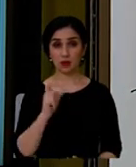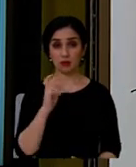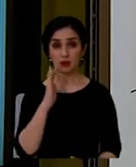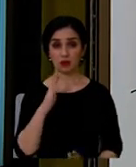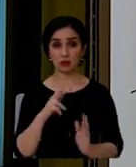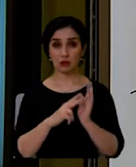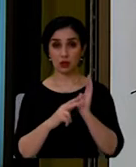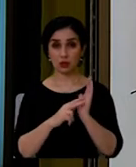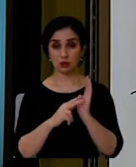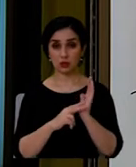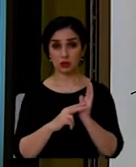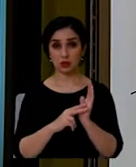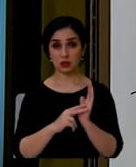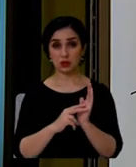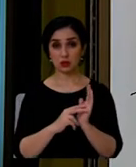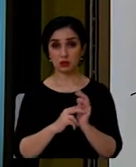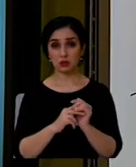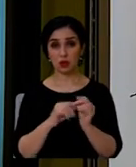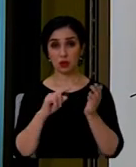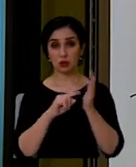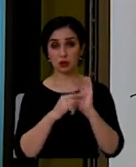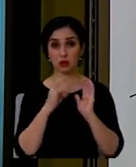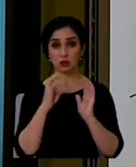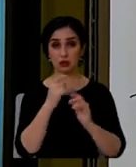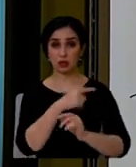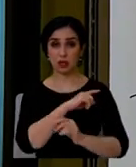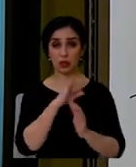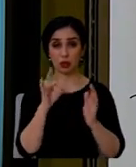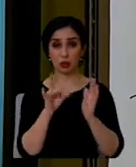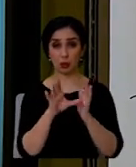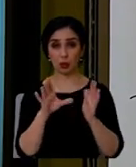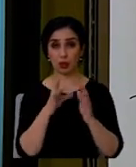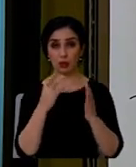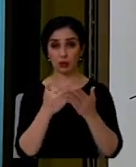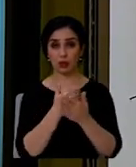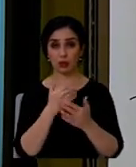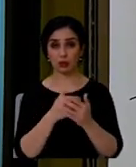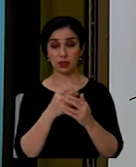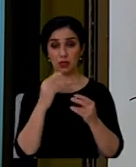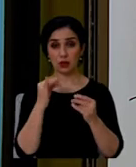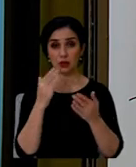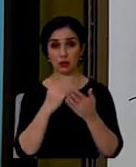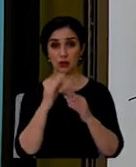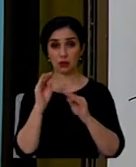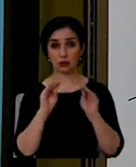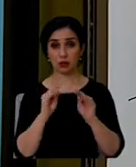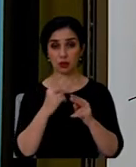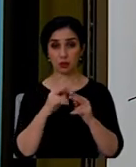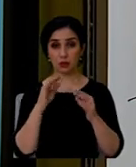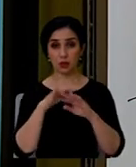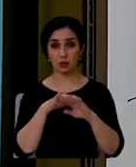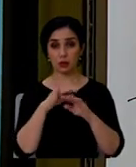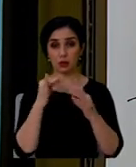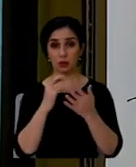Эквивалент 80 умножить сила тока 5. Производим математическое вычисление